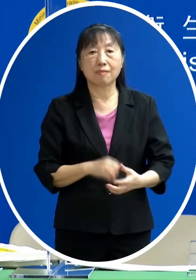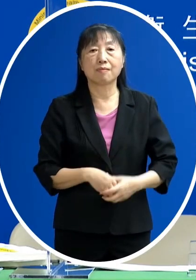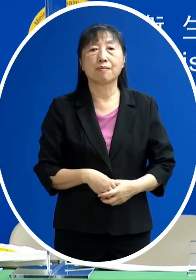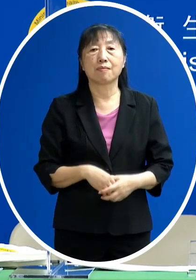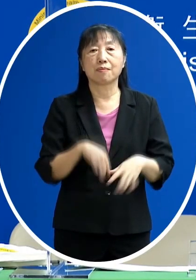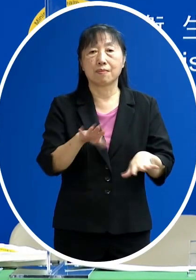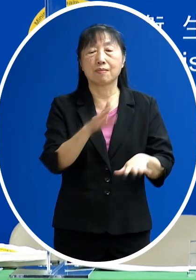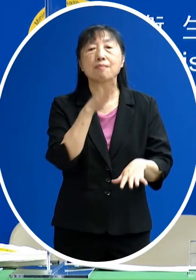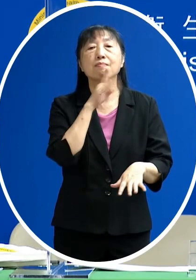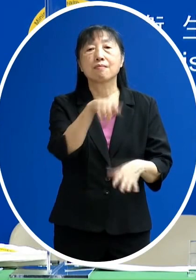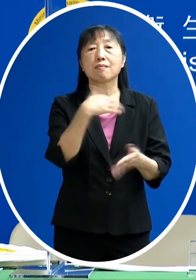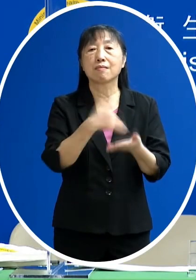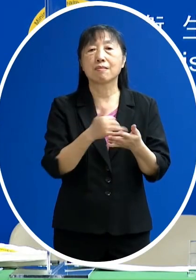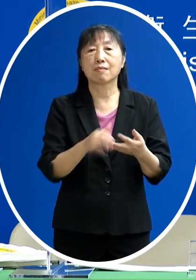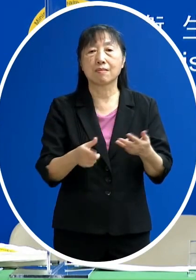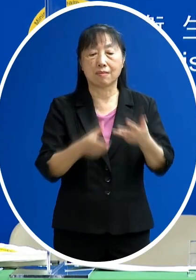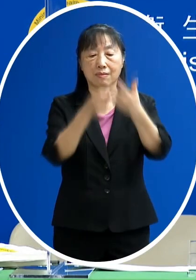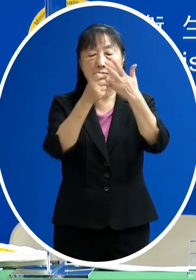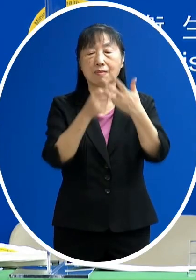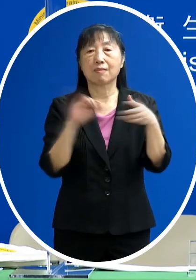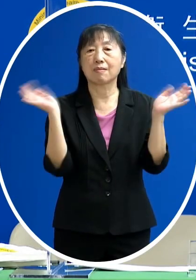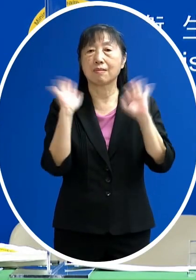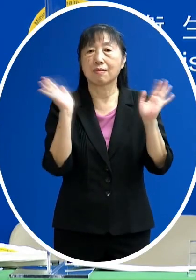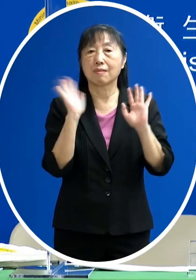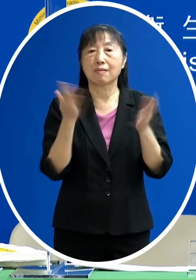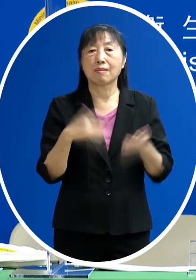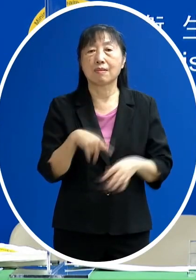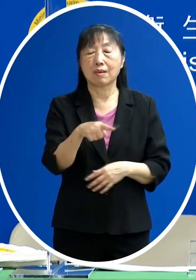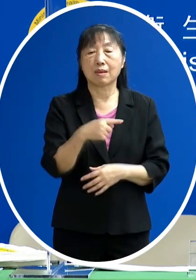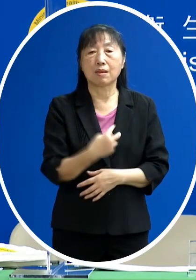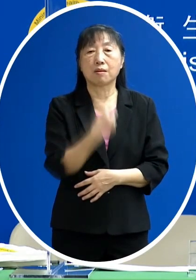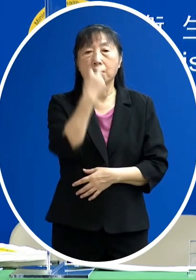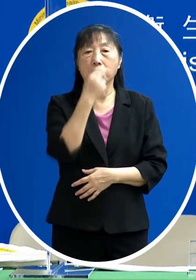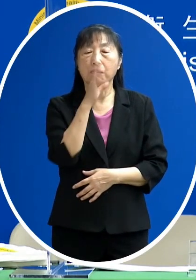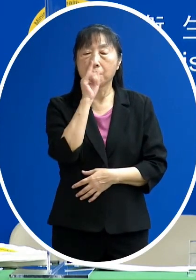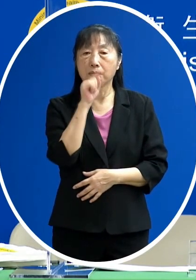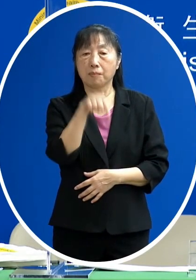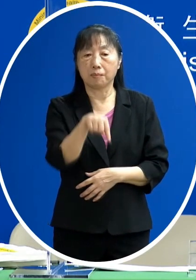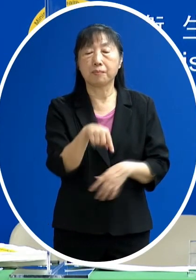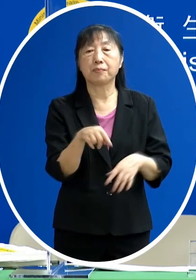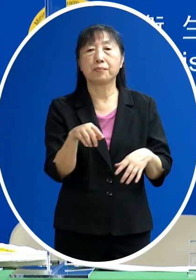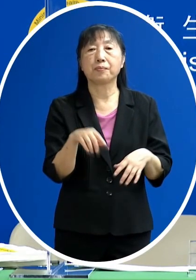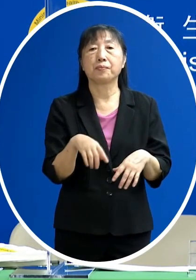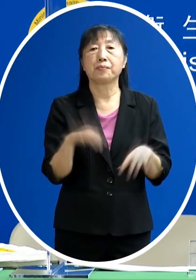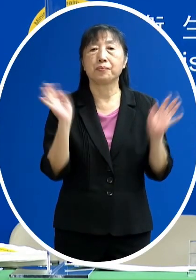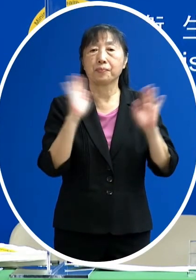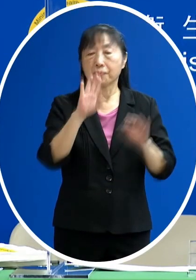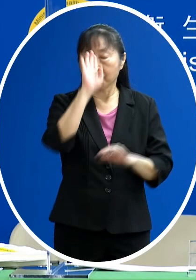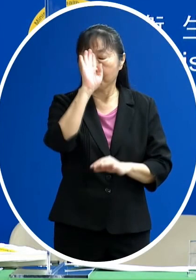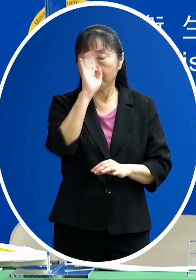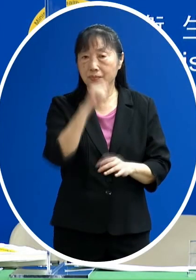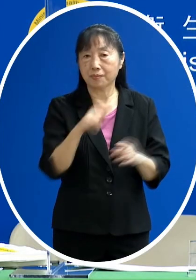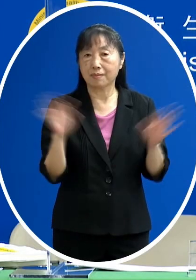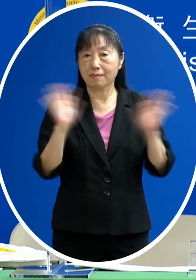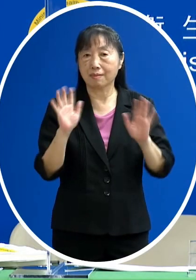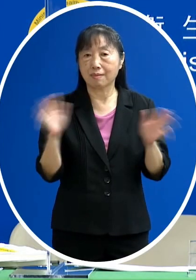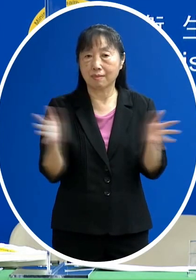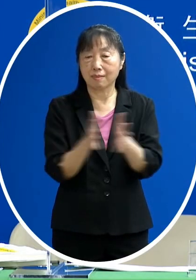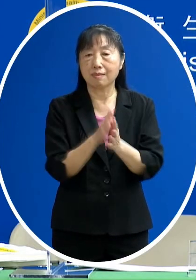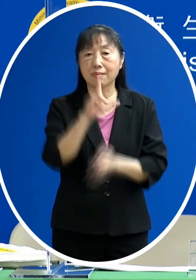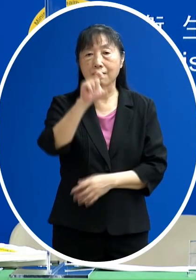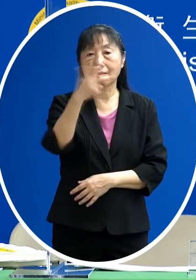们累积第8例的一个儿童染疫哮吼重症的个案，总计的这个儿童的重症人数目前是来